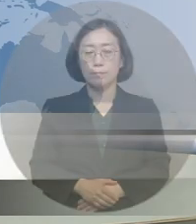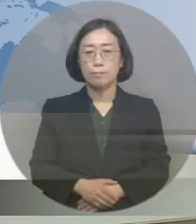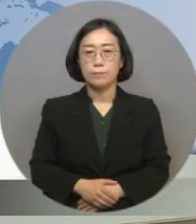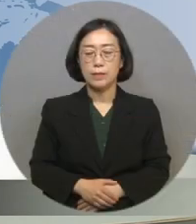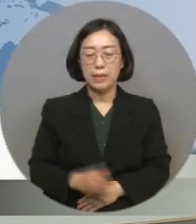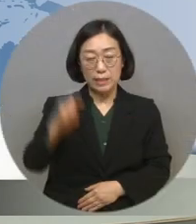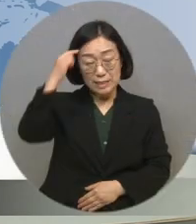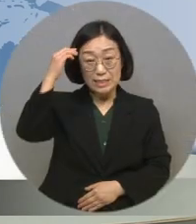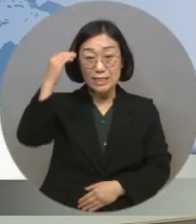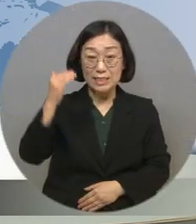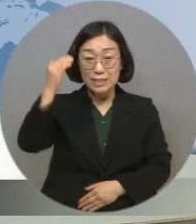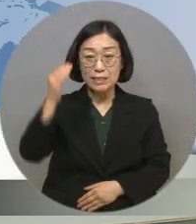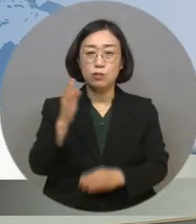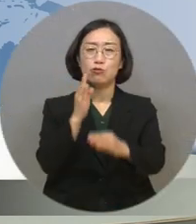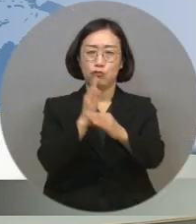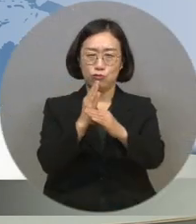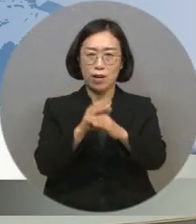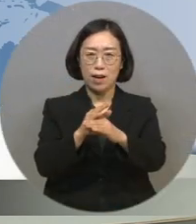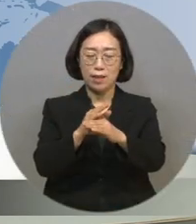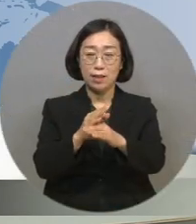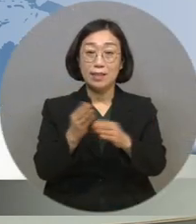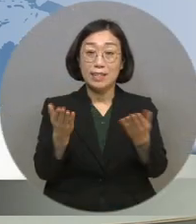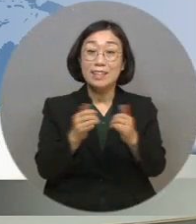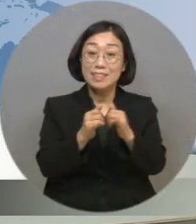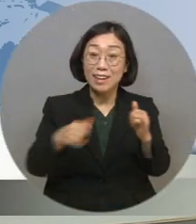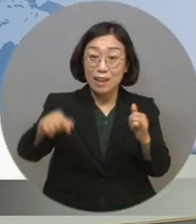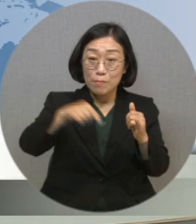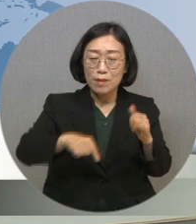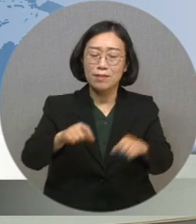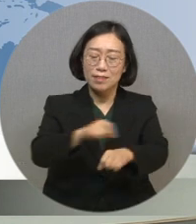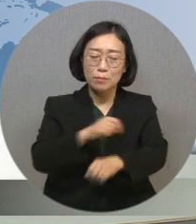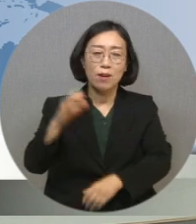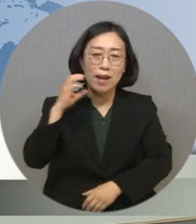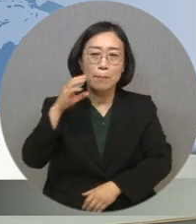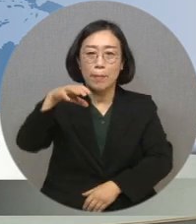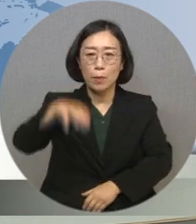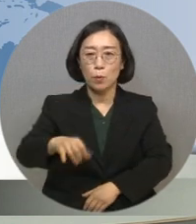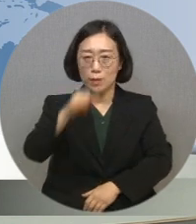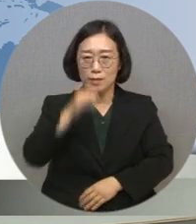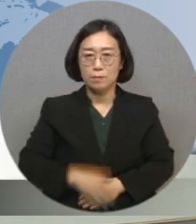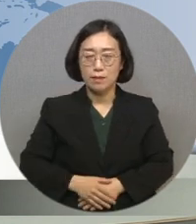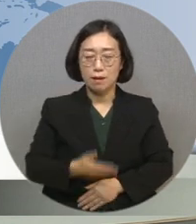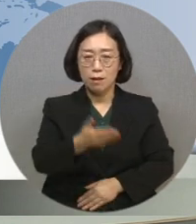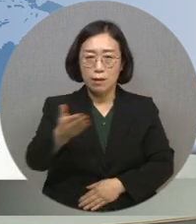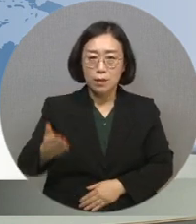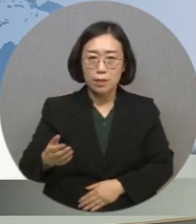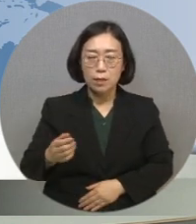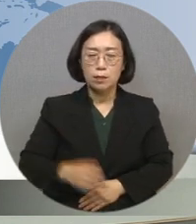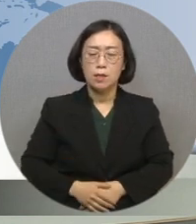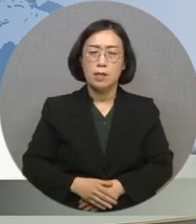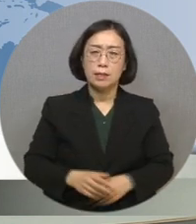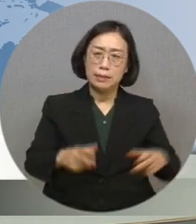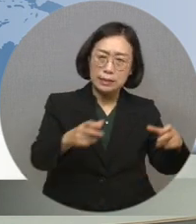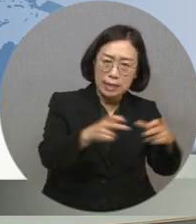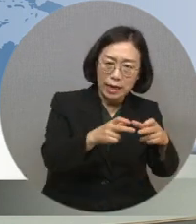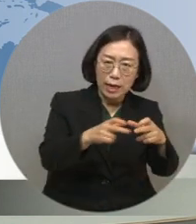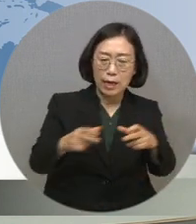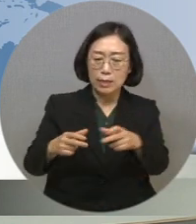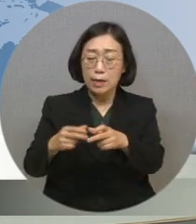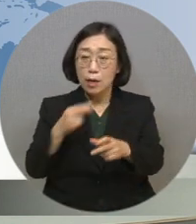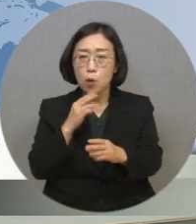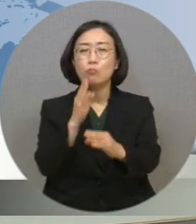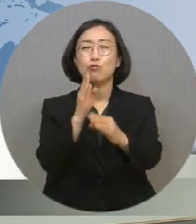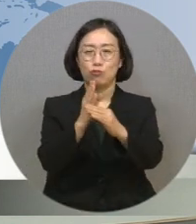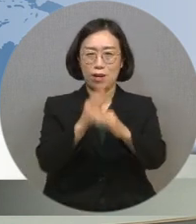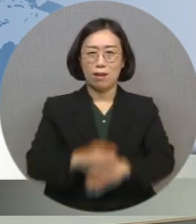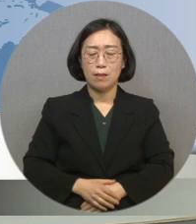경계선 지능장애를 가진 직원들이 운영하는 특별한 카페가 있습니다. 이들은 지적장애와 비장애 사이의 경계에 있다 보니